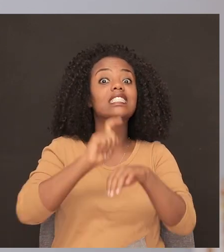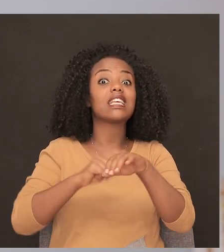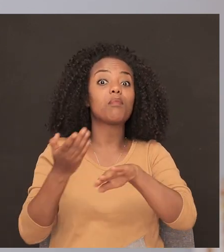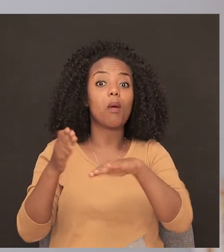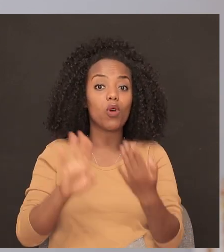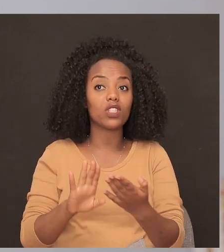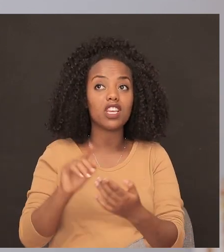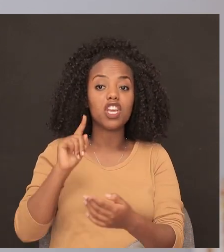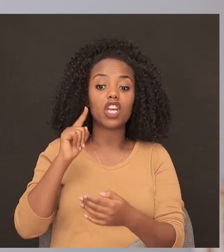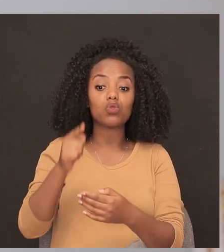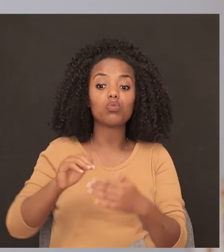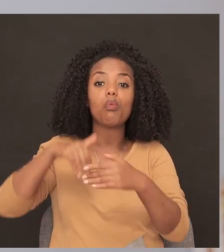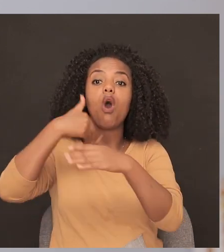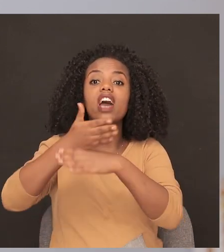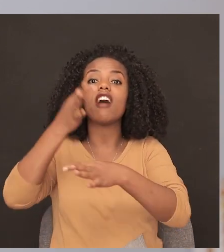ከእርሱም በኋላ ፍርድ